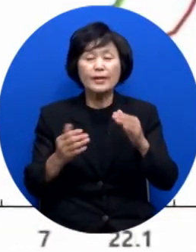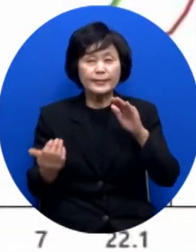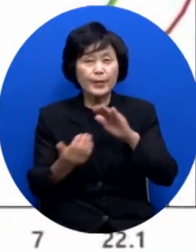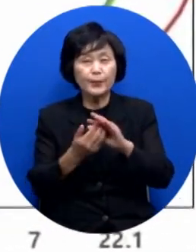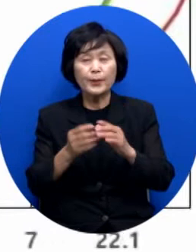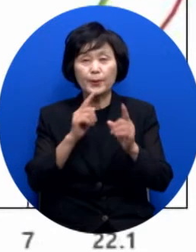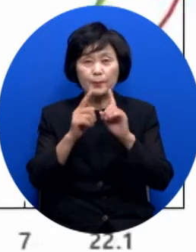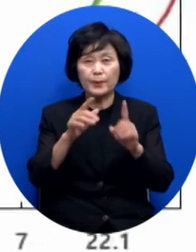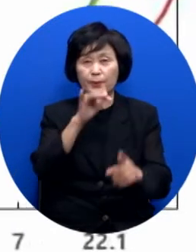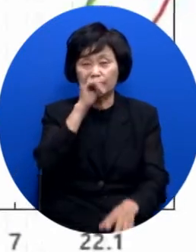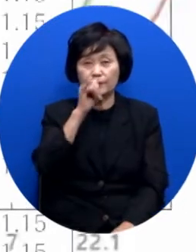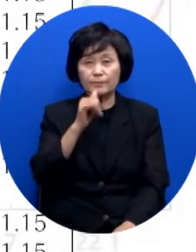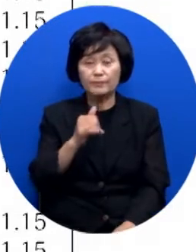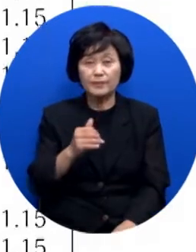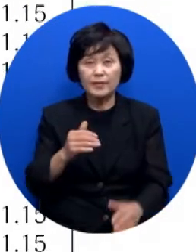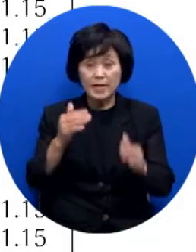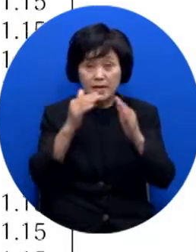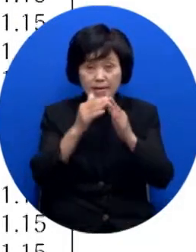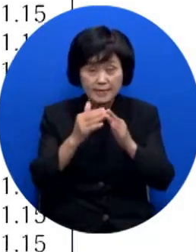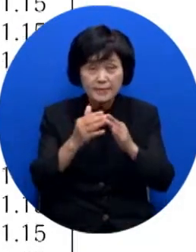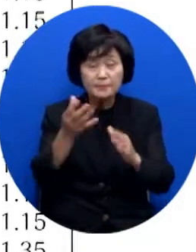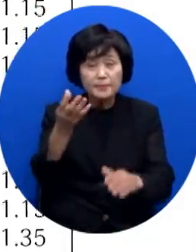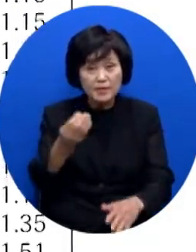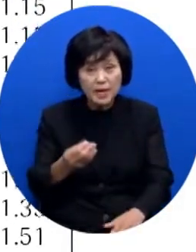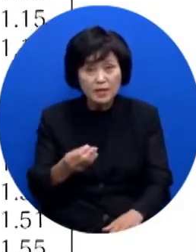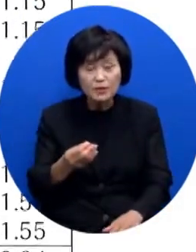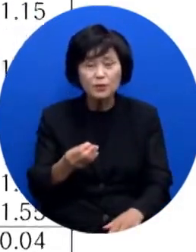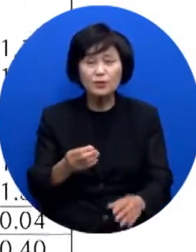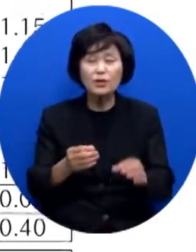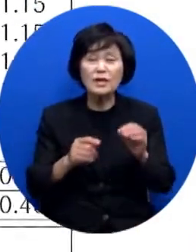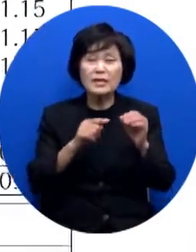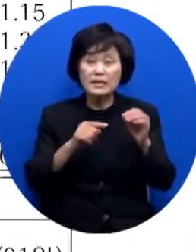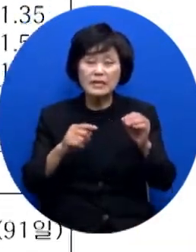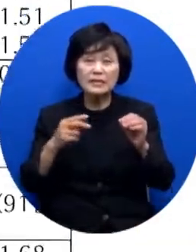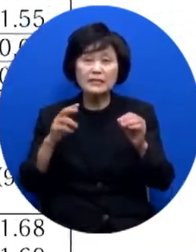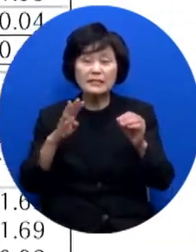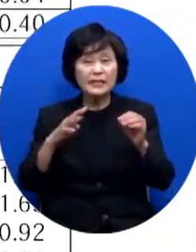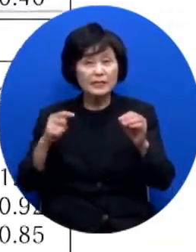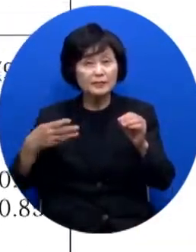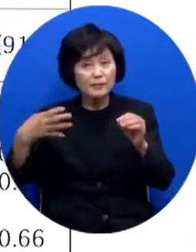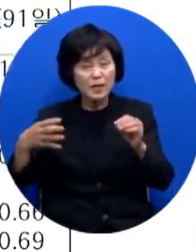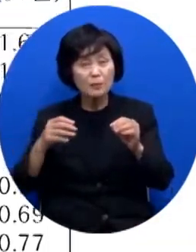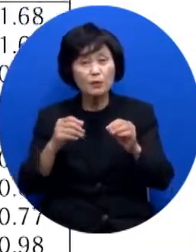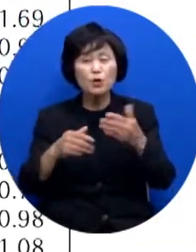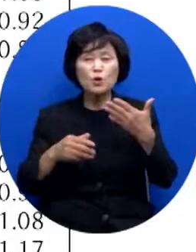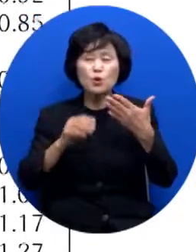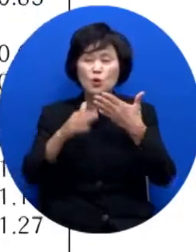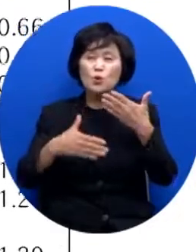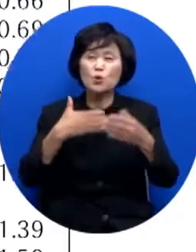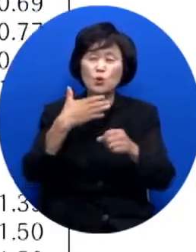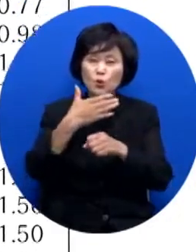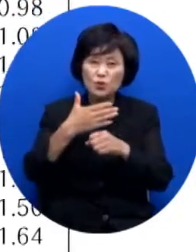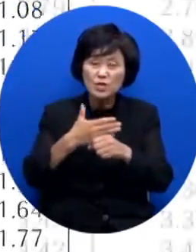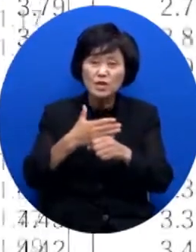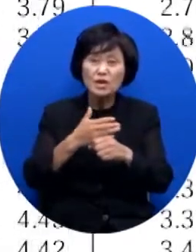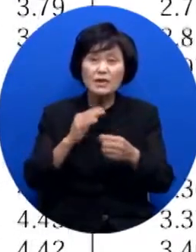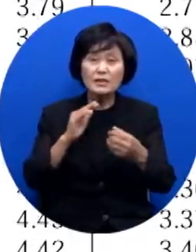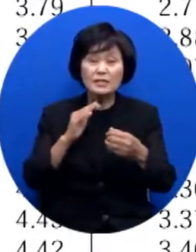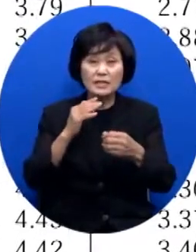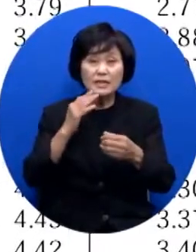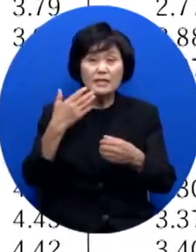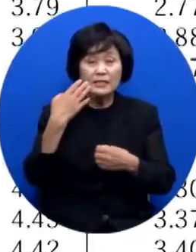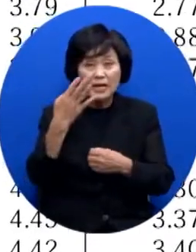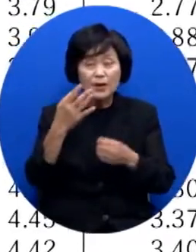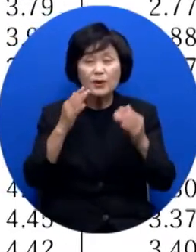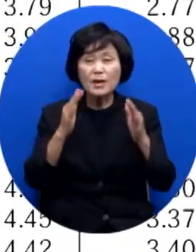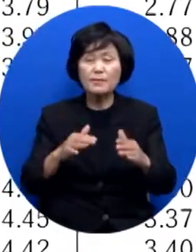발표했습니다. 주택담보대출 금리는 연 4.04%로 9년 4개월 만에 4%대에 진입한 것으로